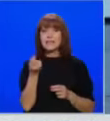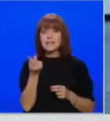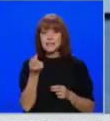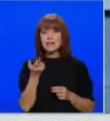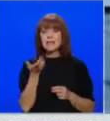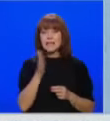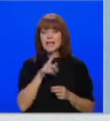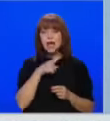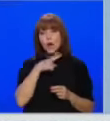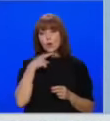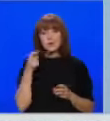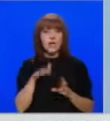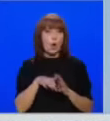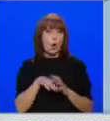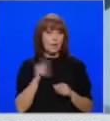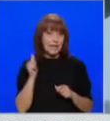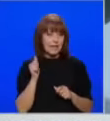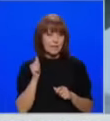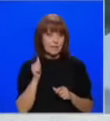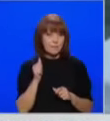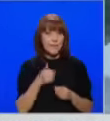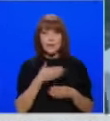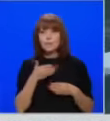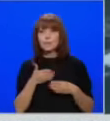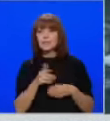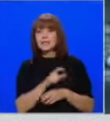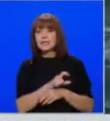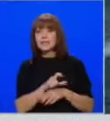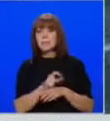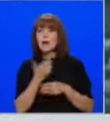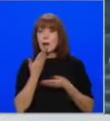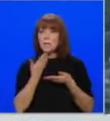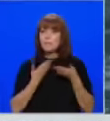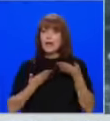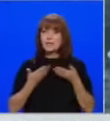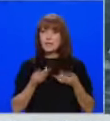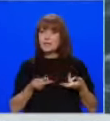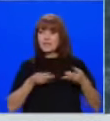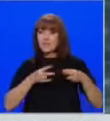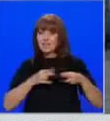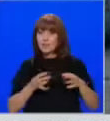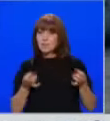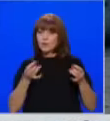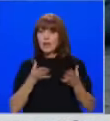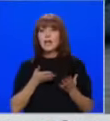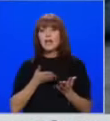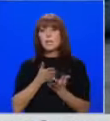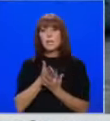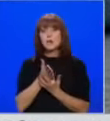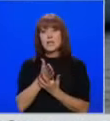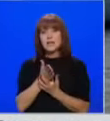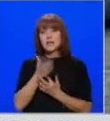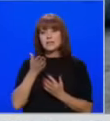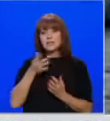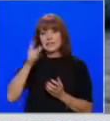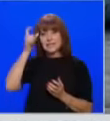удължи действието на зърнената сделка. През последните седмици преговорите за възобновяването й бяха подновени с посредничеството на Турция,